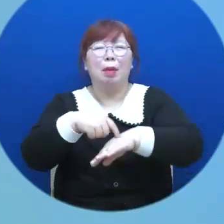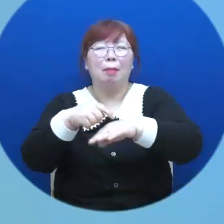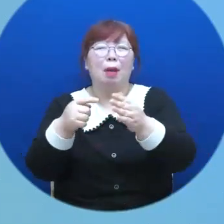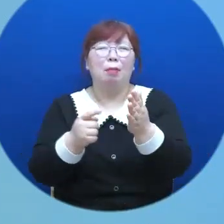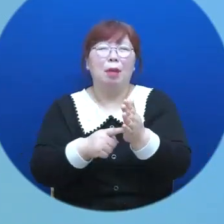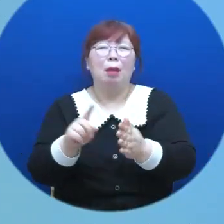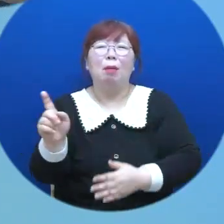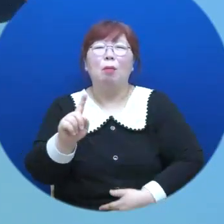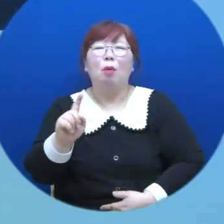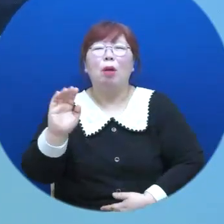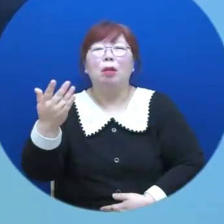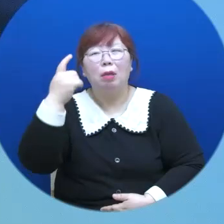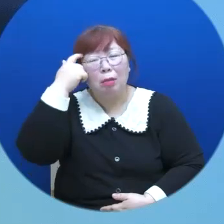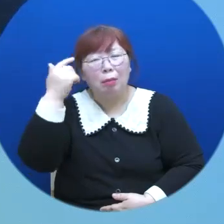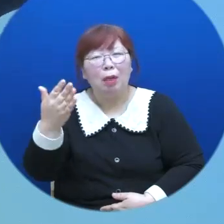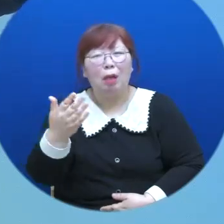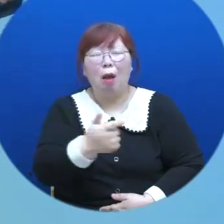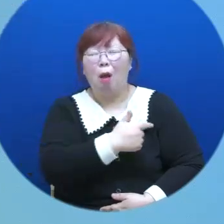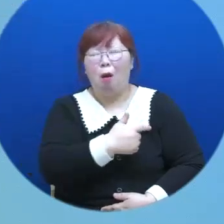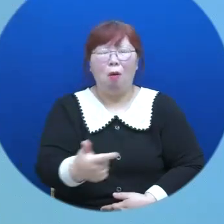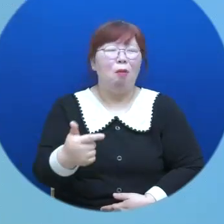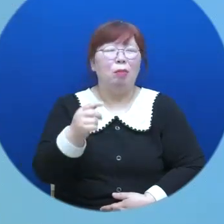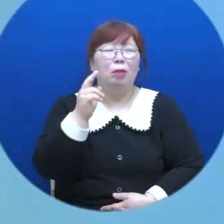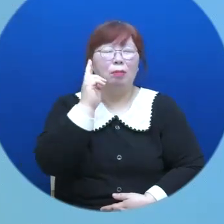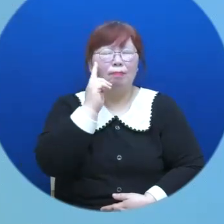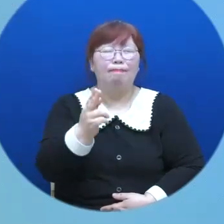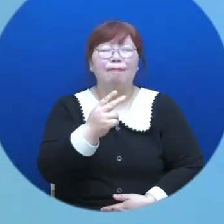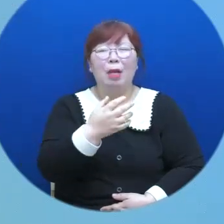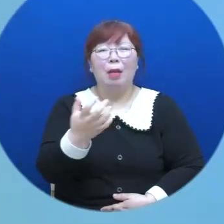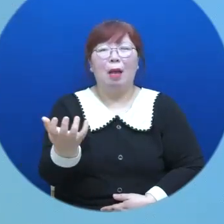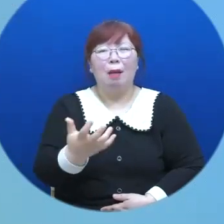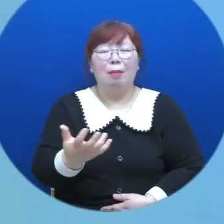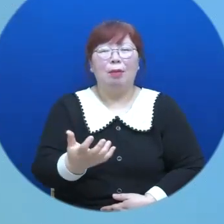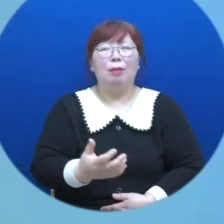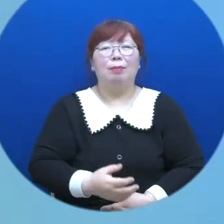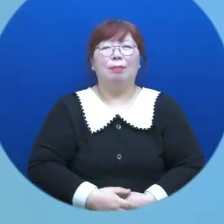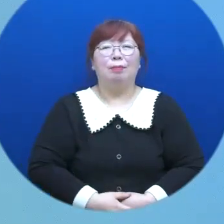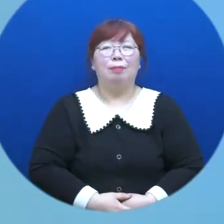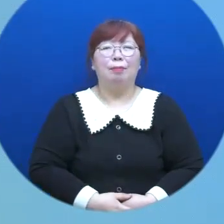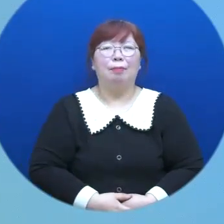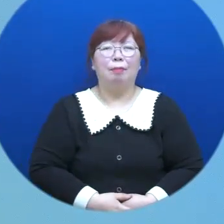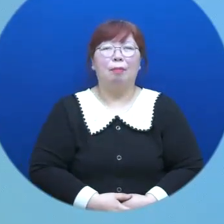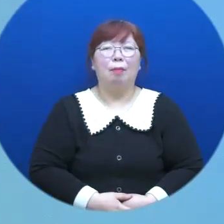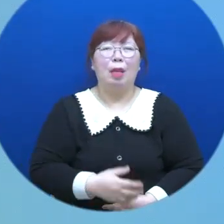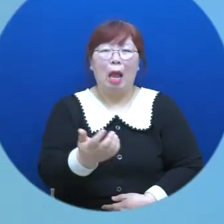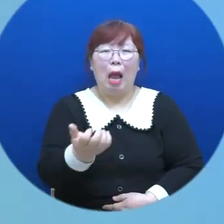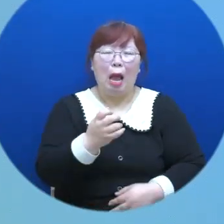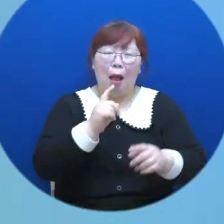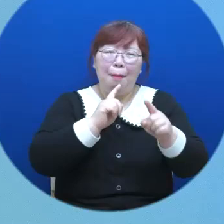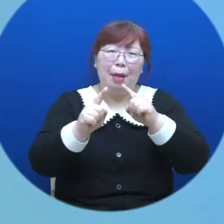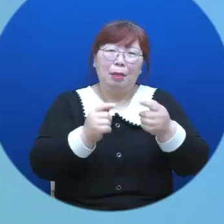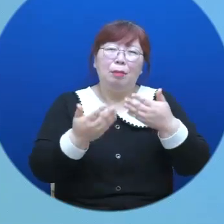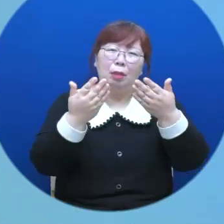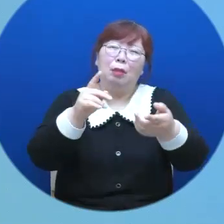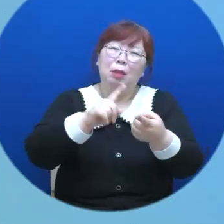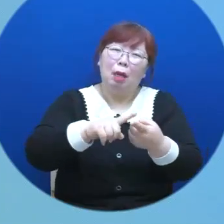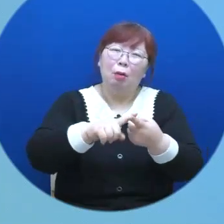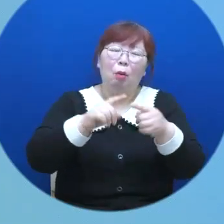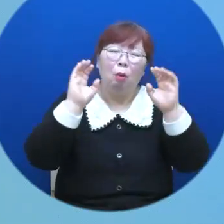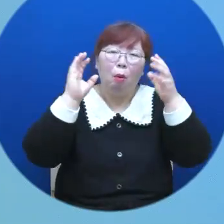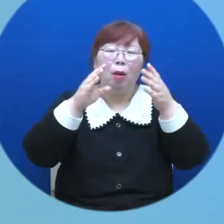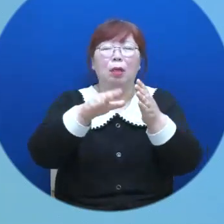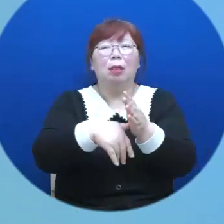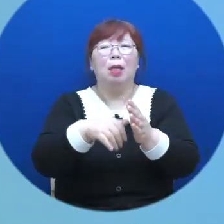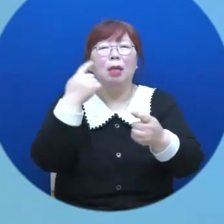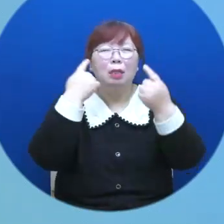남았을까? 엄청난 아픔이죠. 엄청난 상처죠. 앞에서 여러분에게 말씀을 드렸지만 어린 시절의